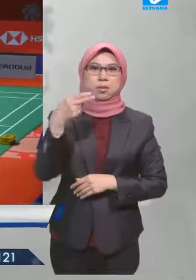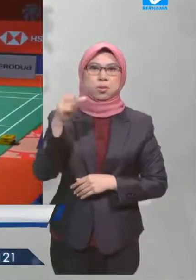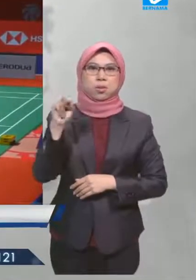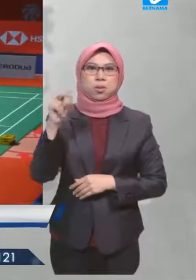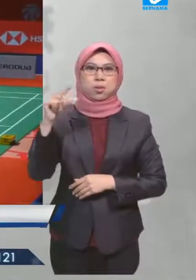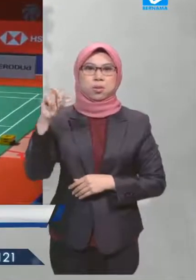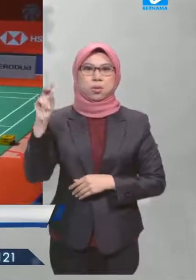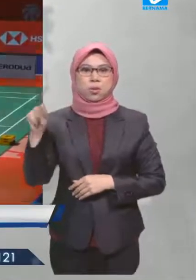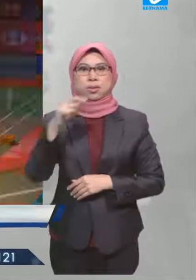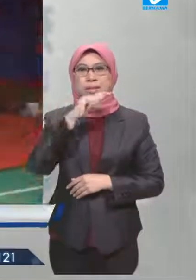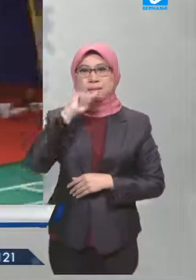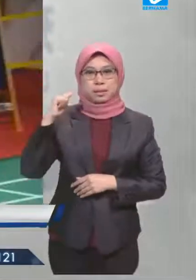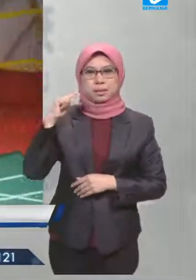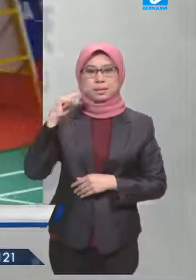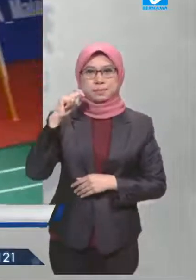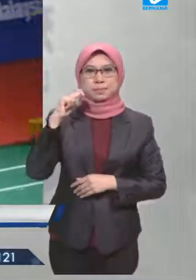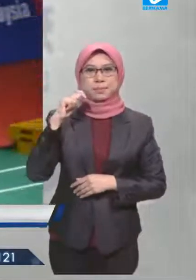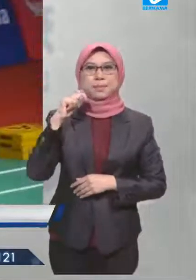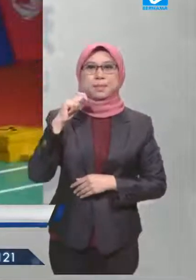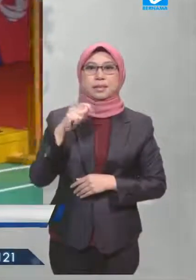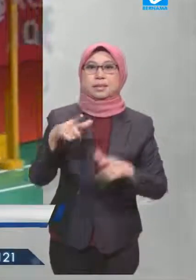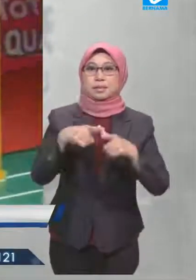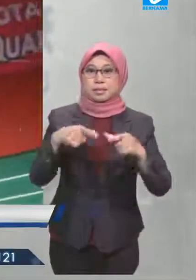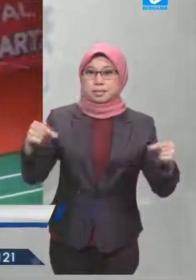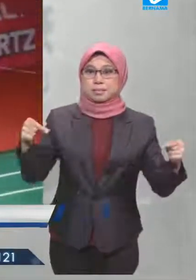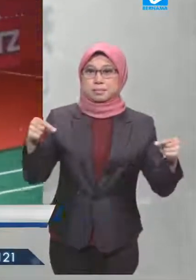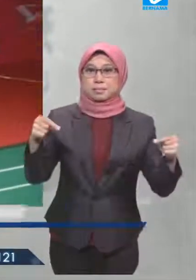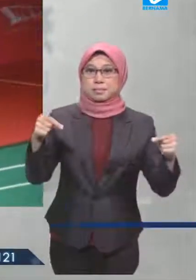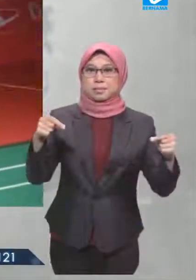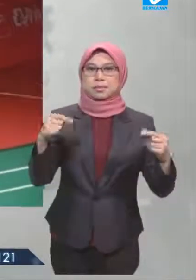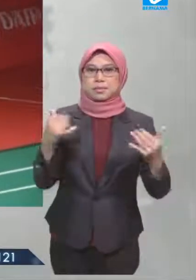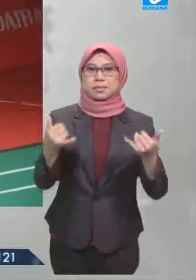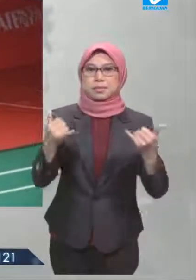pemain Taiwan Wang Zuwei. Sementara bintang Jepun Kento